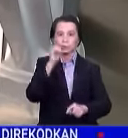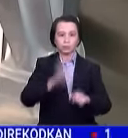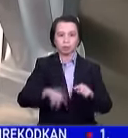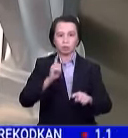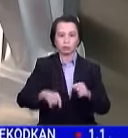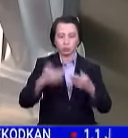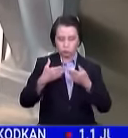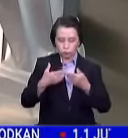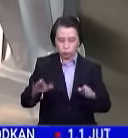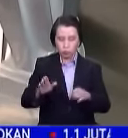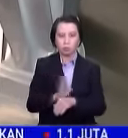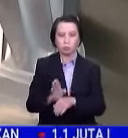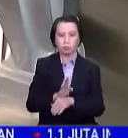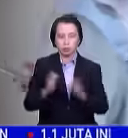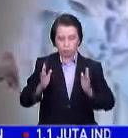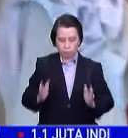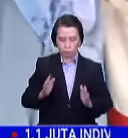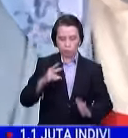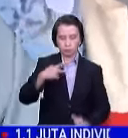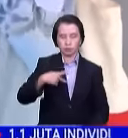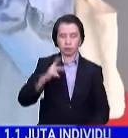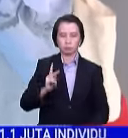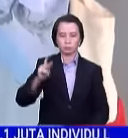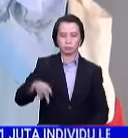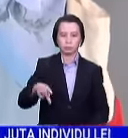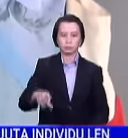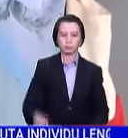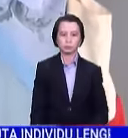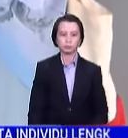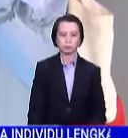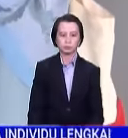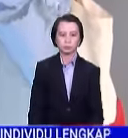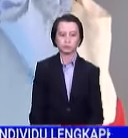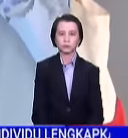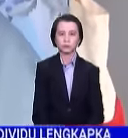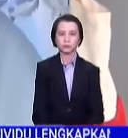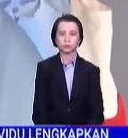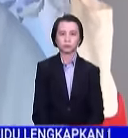dibenarkan beroperasi sepanjang tempoh PKP.